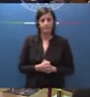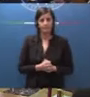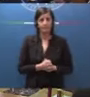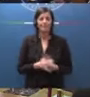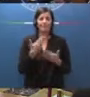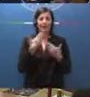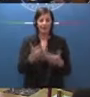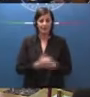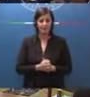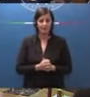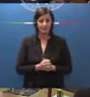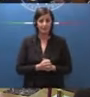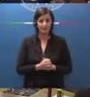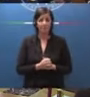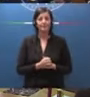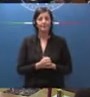Grazie